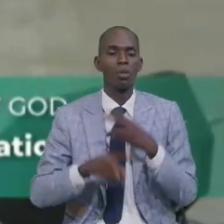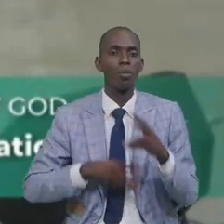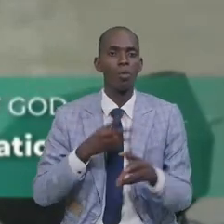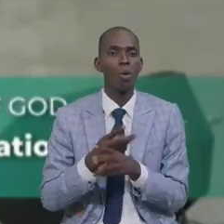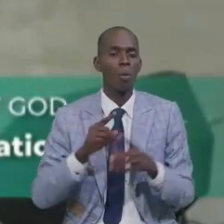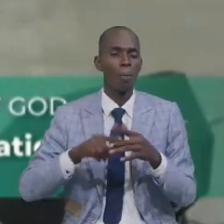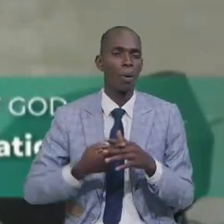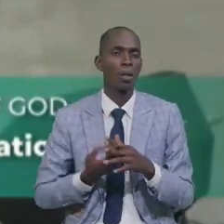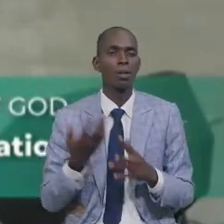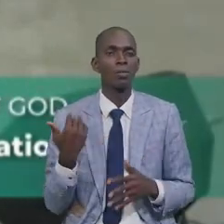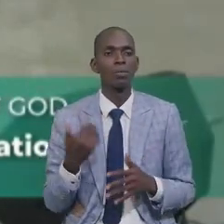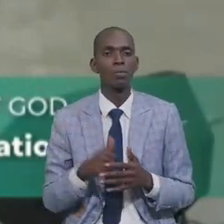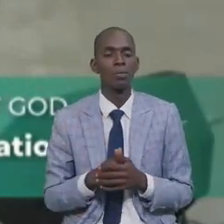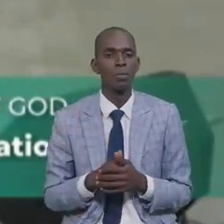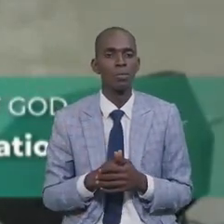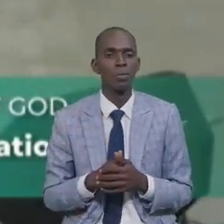point.